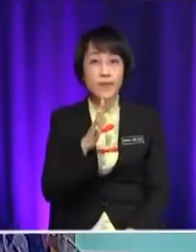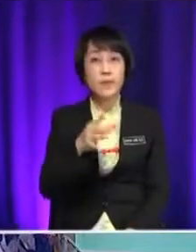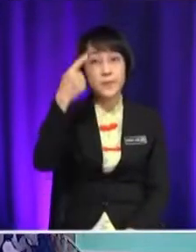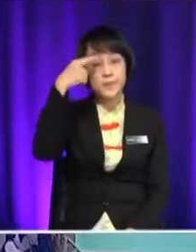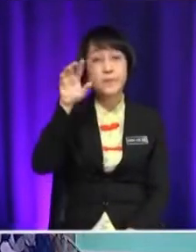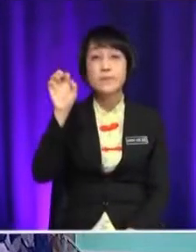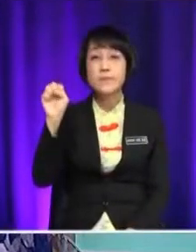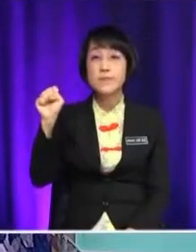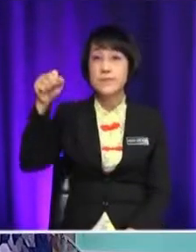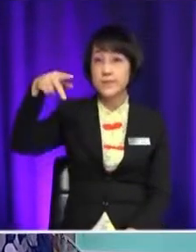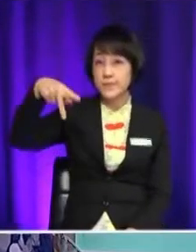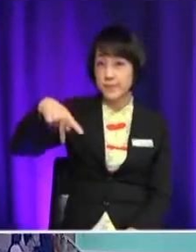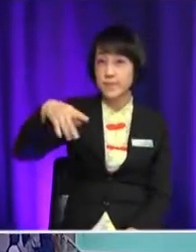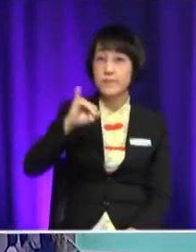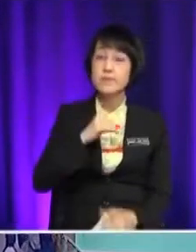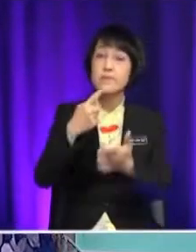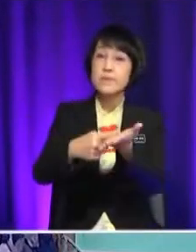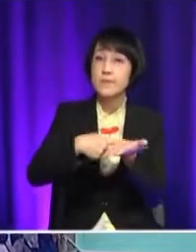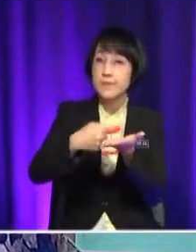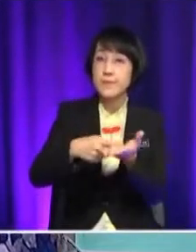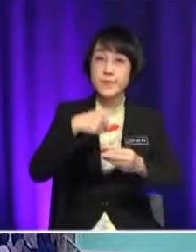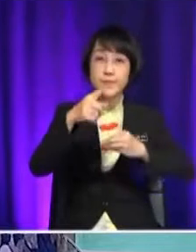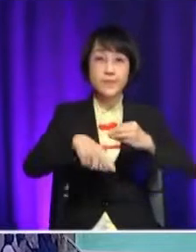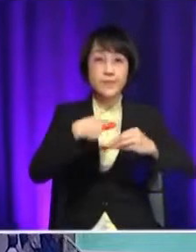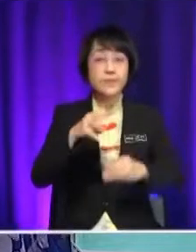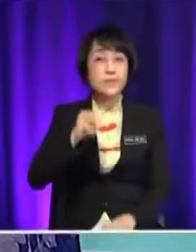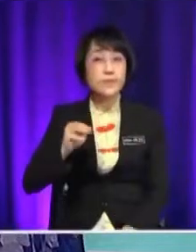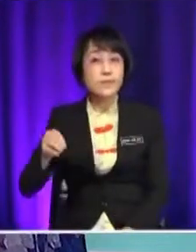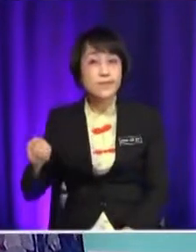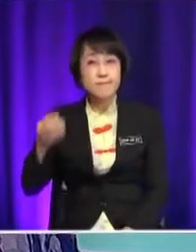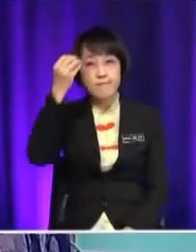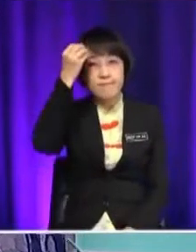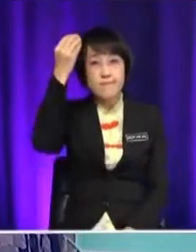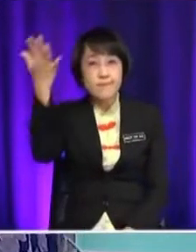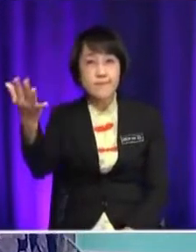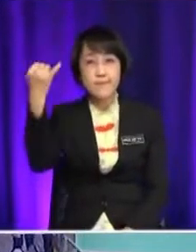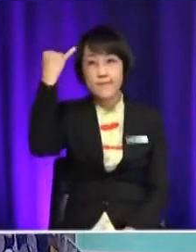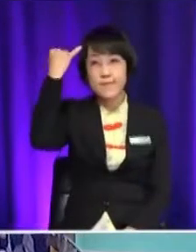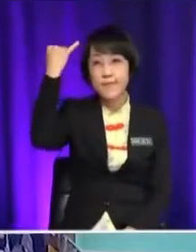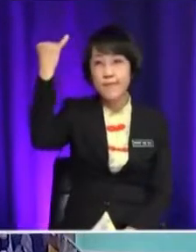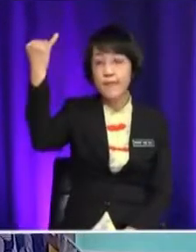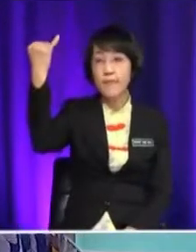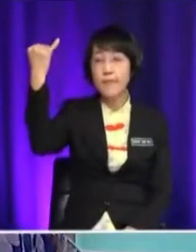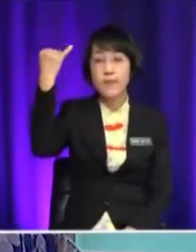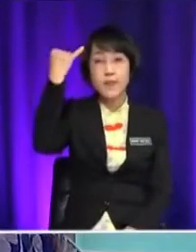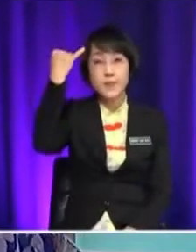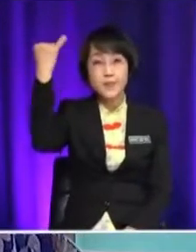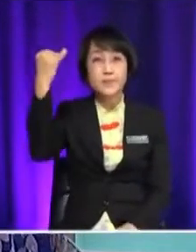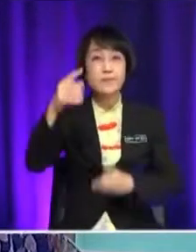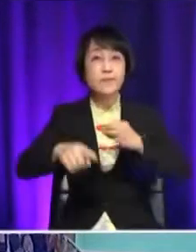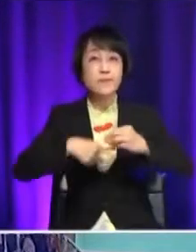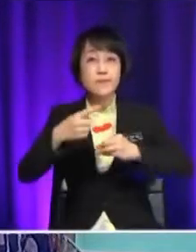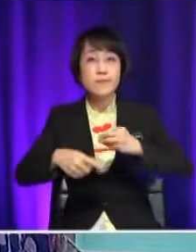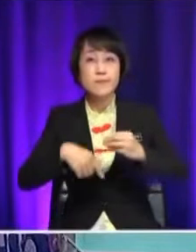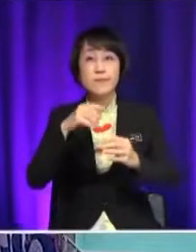pula, saya akan membincangkan tentang murid menyampaikan pendapat. Ya, pendapat tentang apa, Mira?